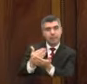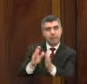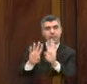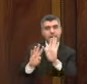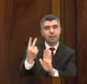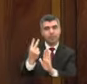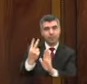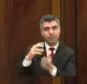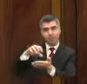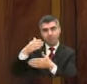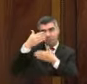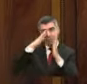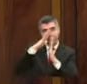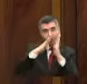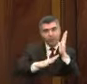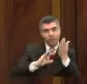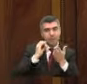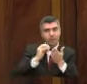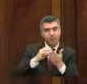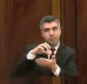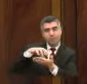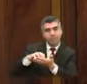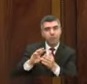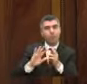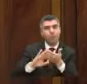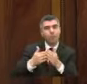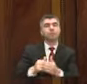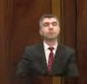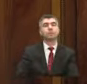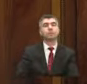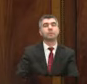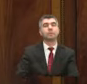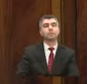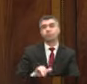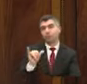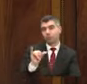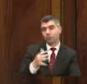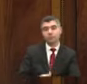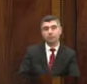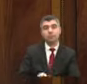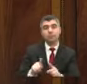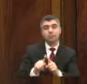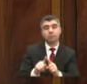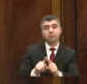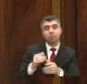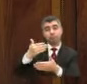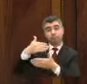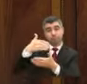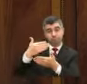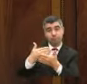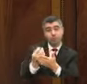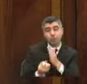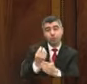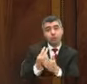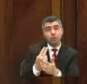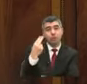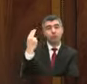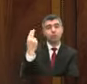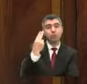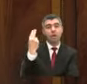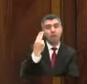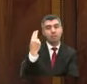التربوي بين مختلف الأقاليم والجهات، وذلك من خلال تعزيز البنية الجامعية لهذه الجهات بإحداث